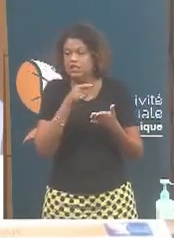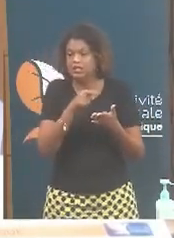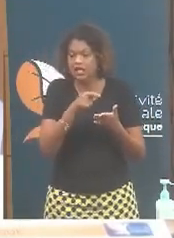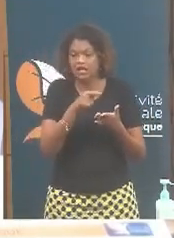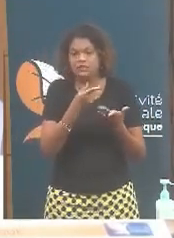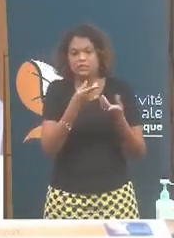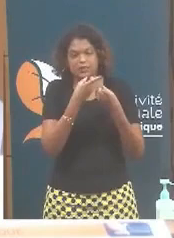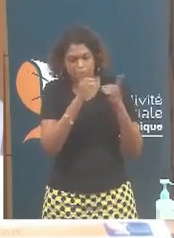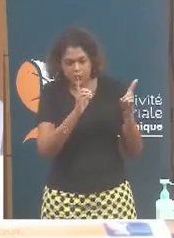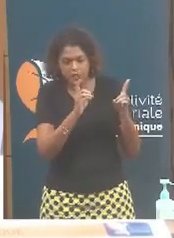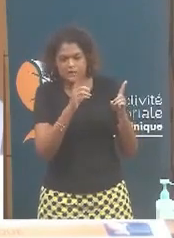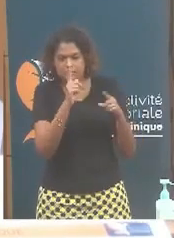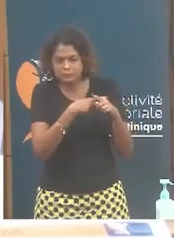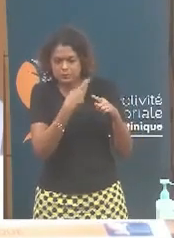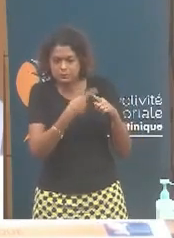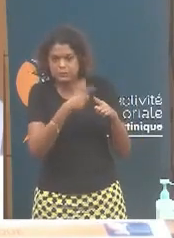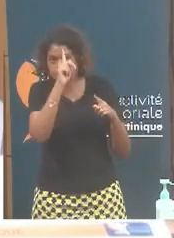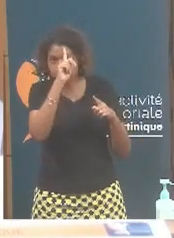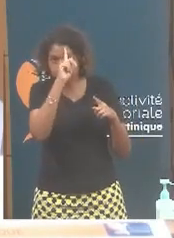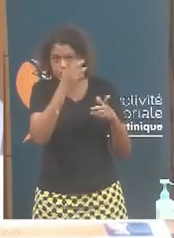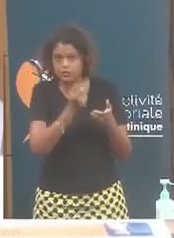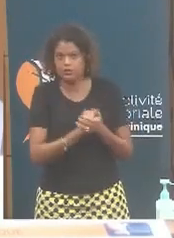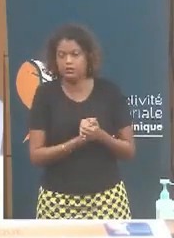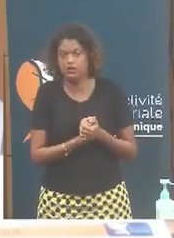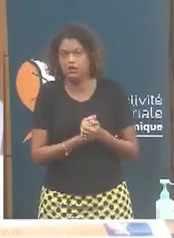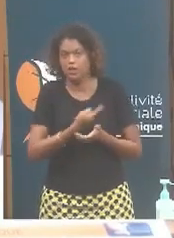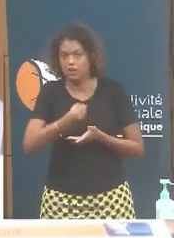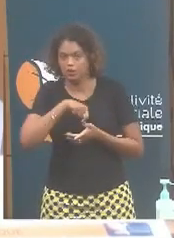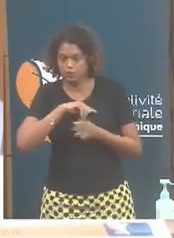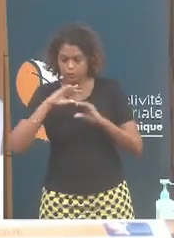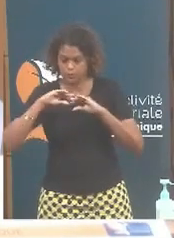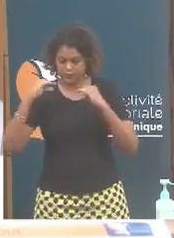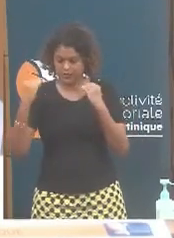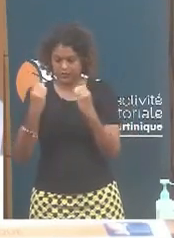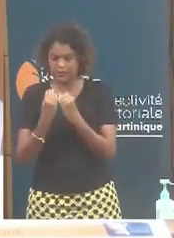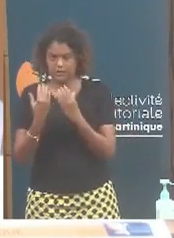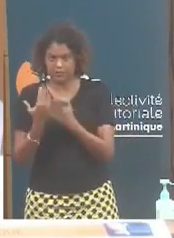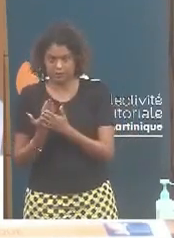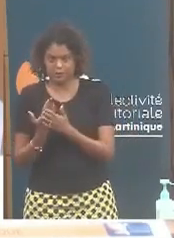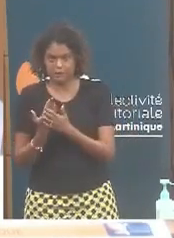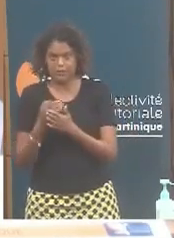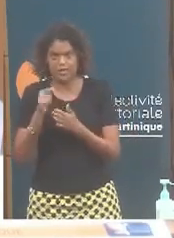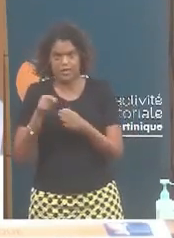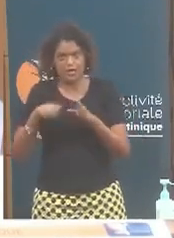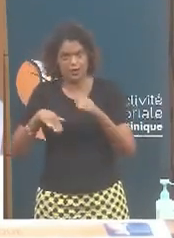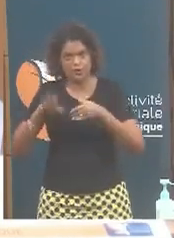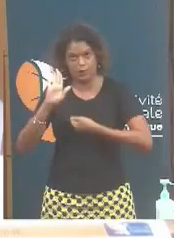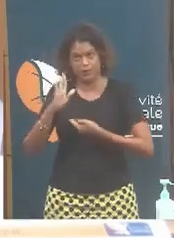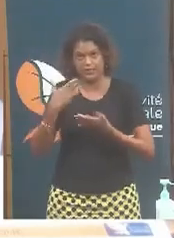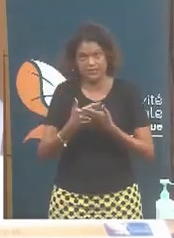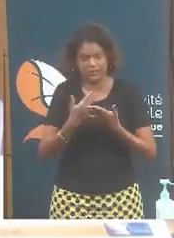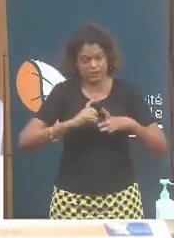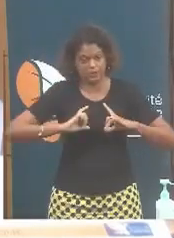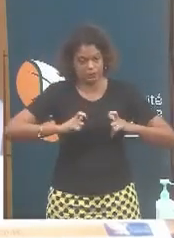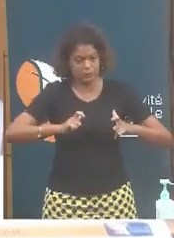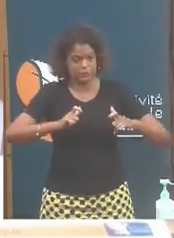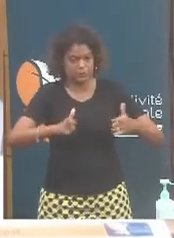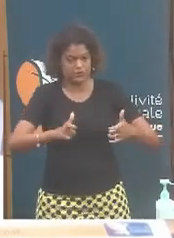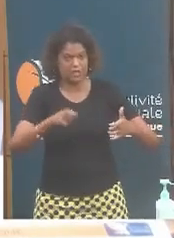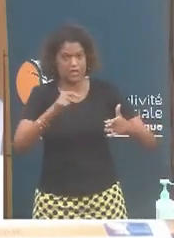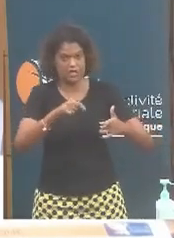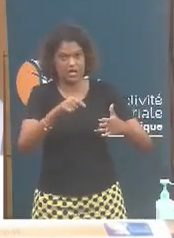curieuse parce que nous sommes arrivés à installer à la CTM que la représentation se fait à la proportionnelle dans les organismes